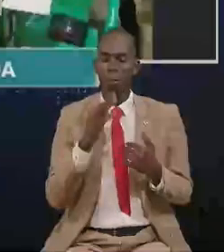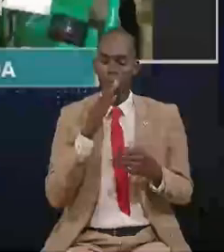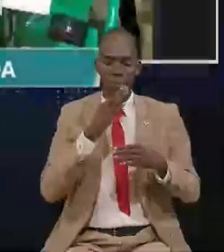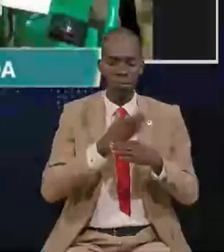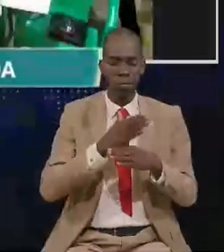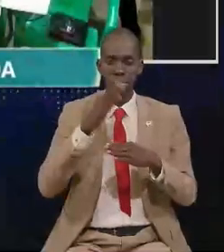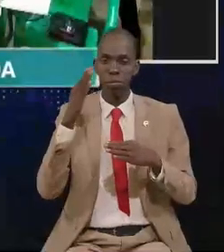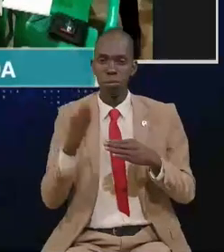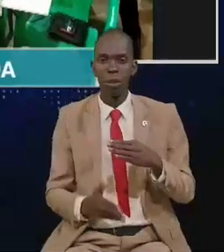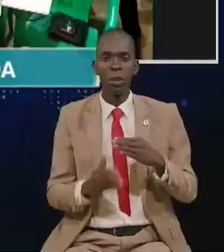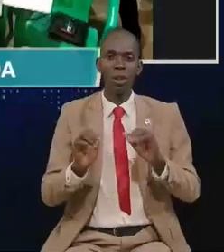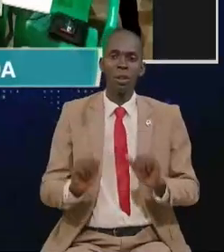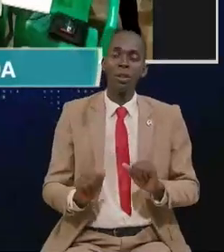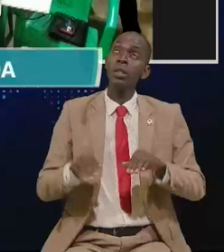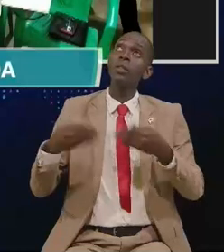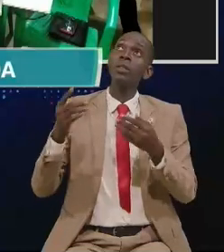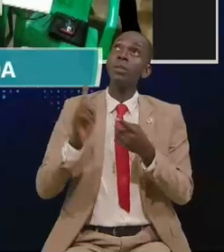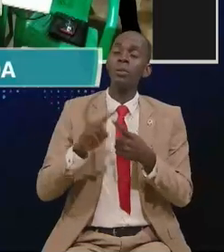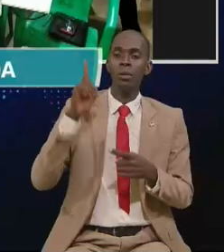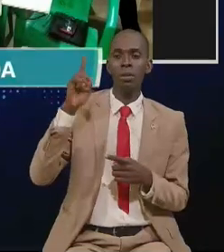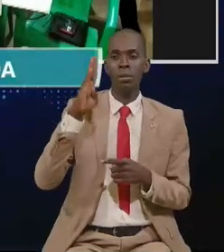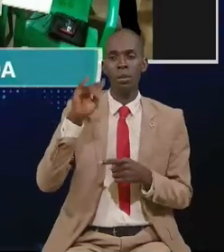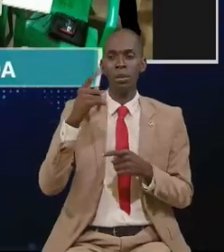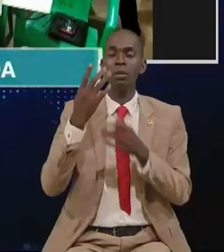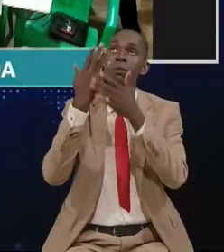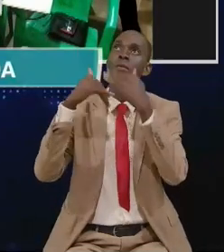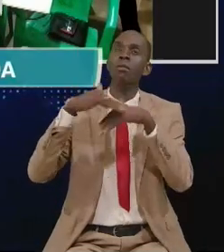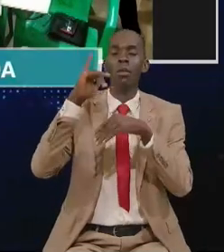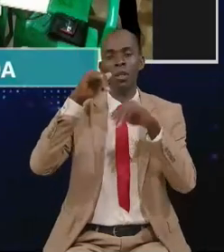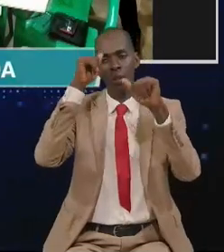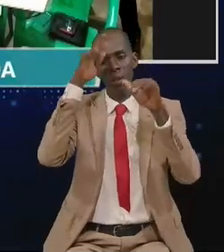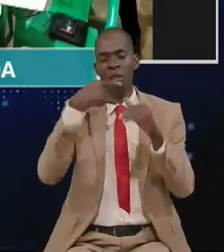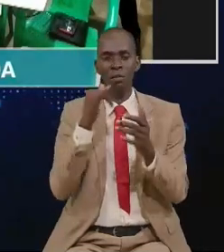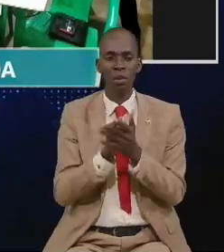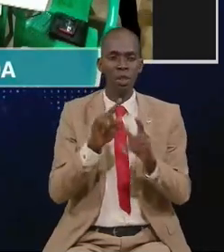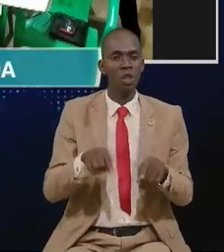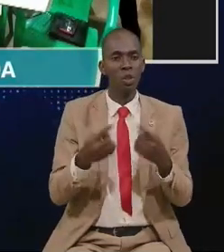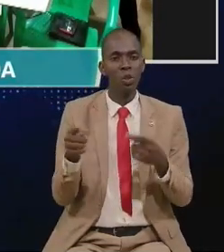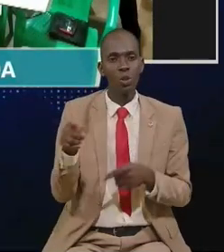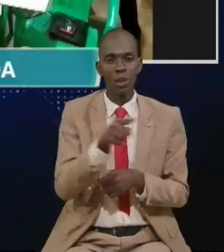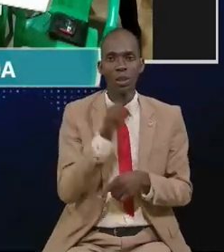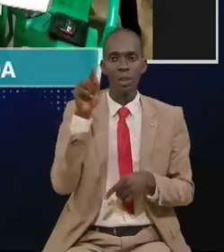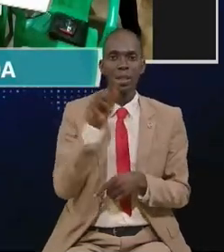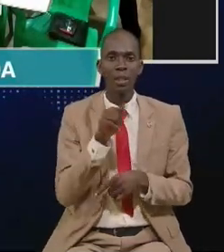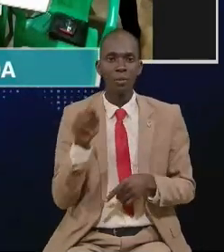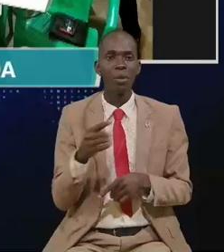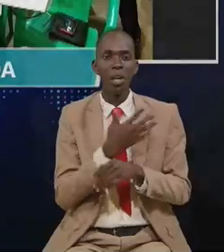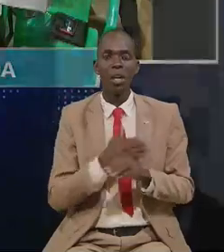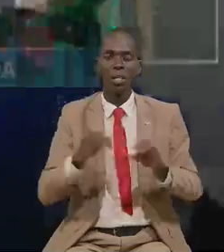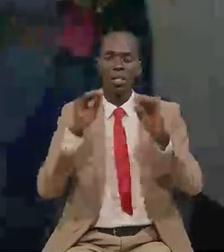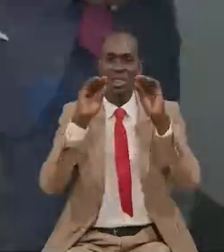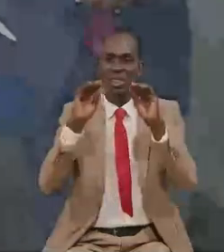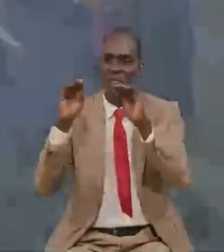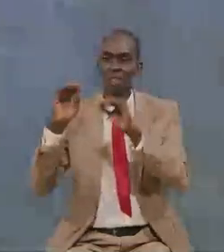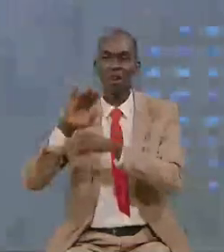lui a été totalement donné par le Père Céleste, et dit, allez, faire de toutes les nations,